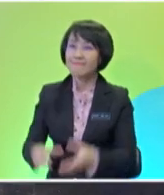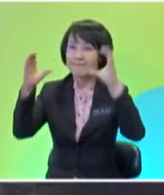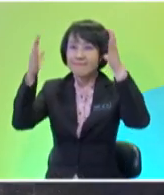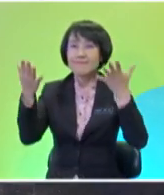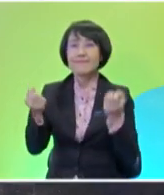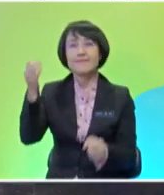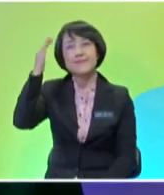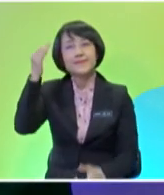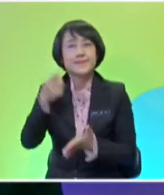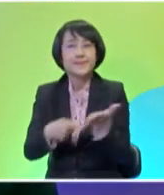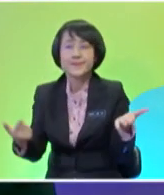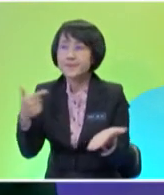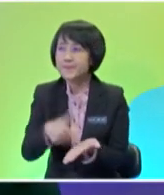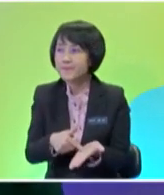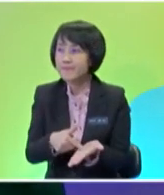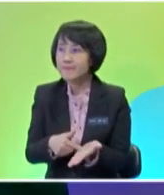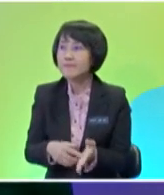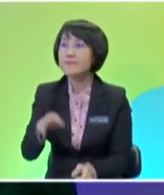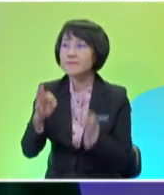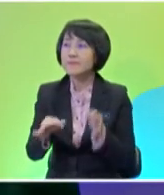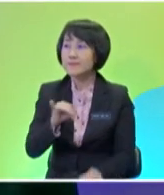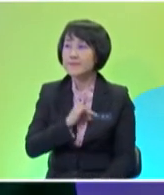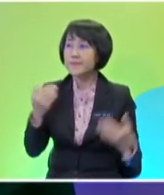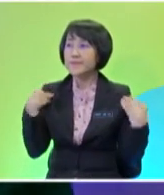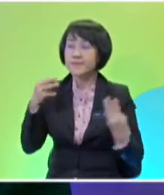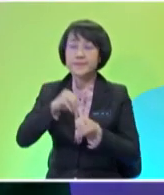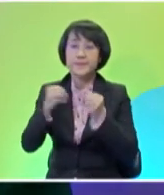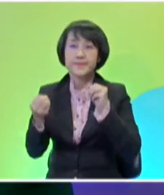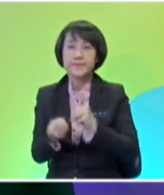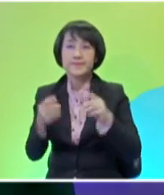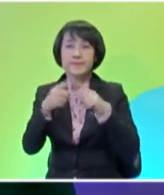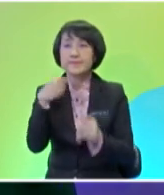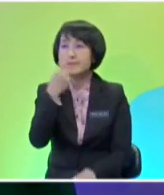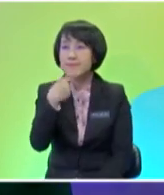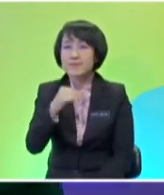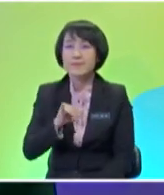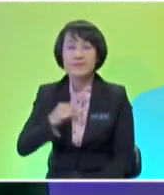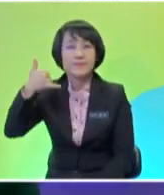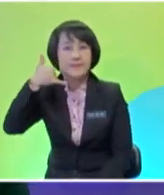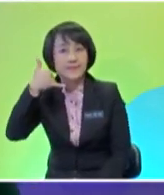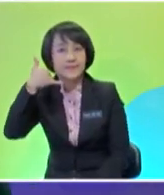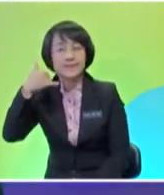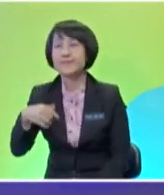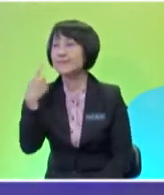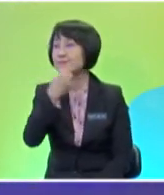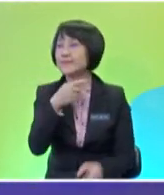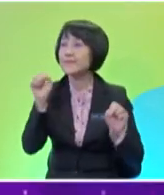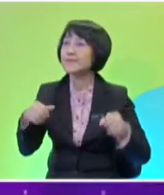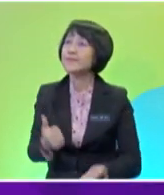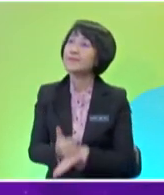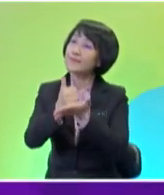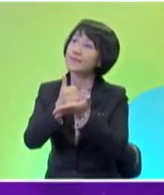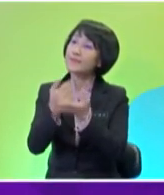jika saya ada masalah kepada siapa Boleh tolong